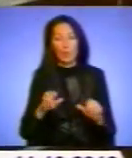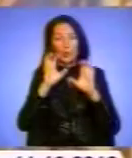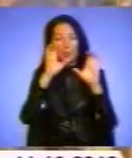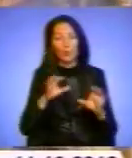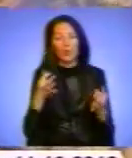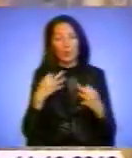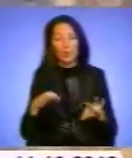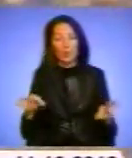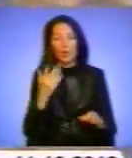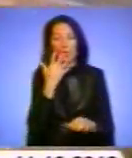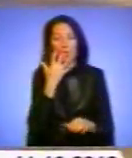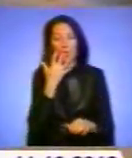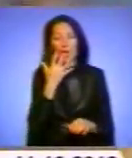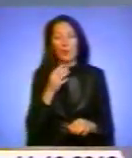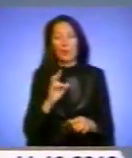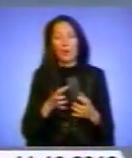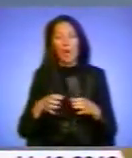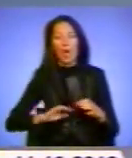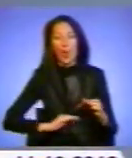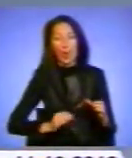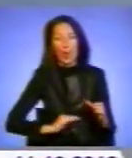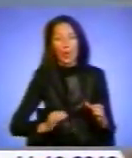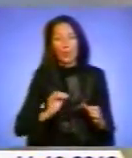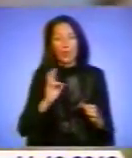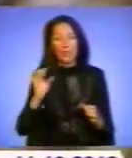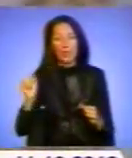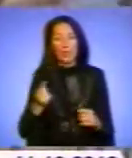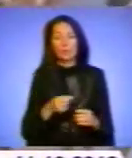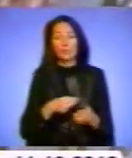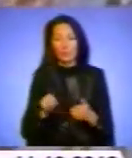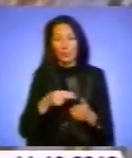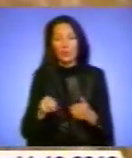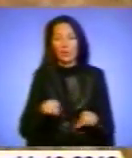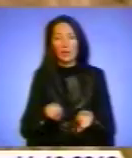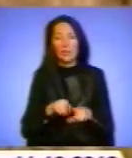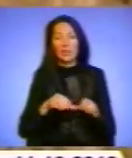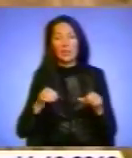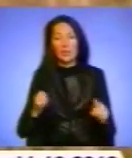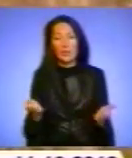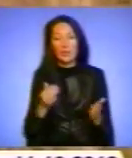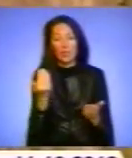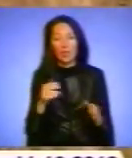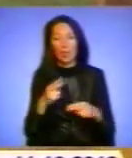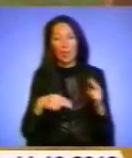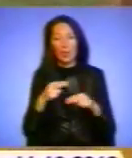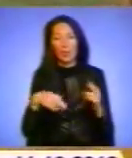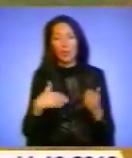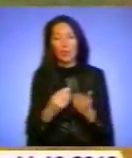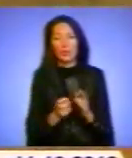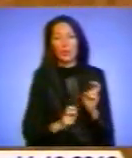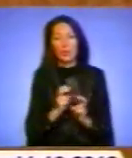інвесторам викуповувати тільки ті землі, на яких вони будують свої підприємства. І це загальновизнана світова практика, яка